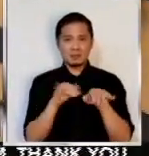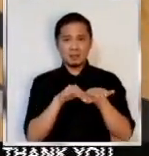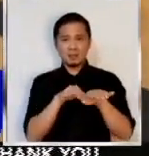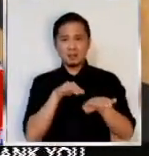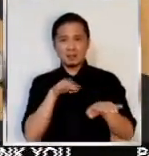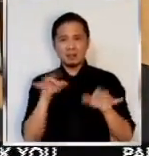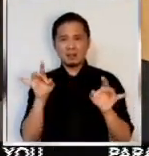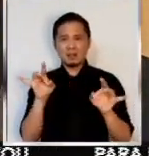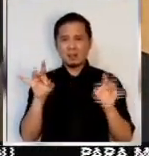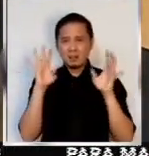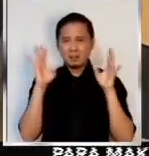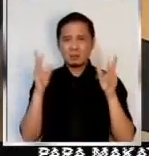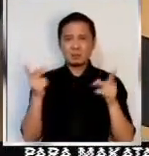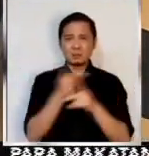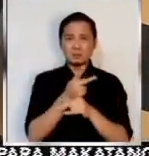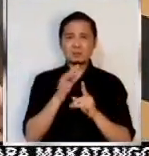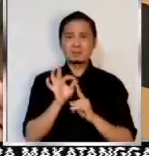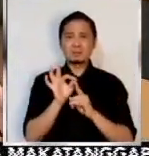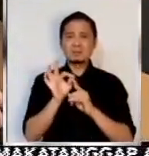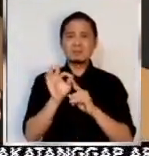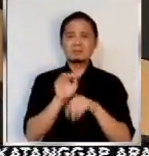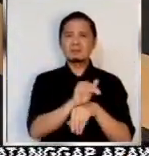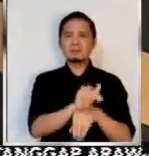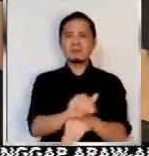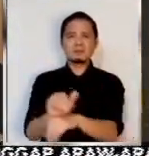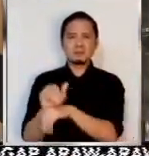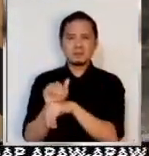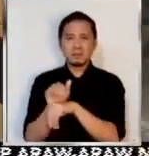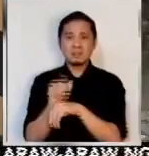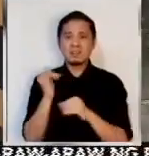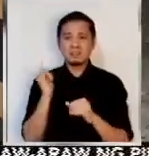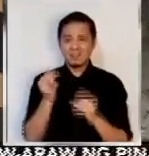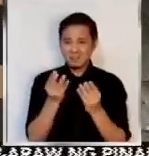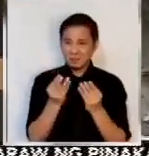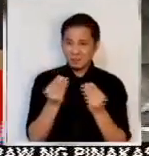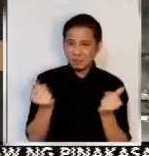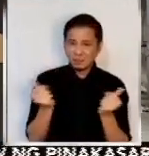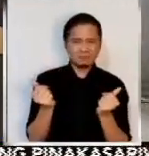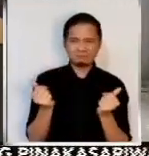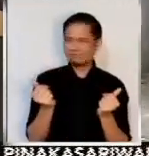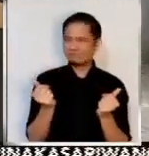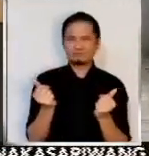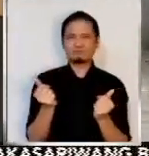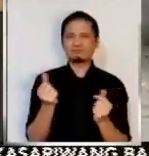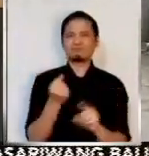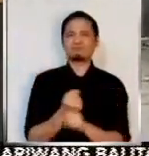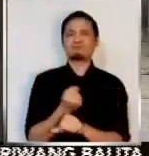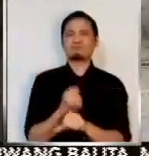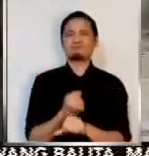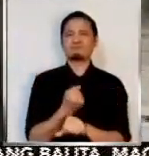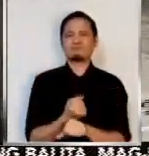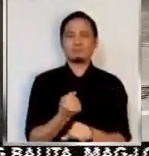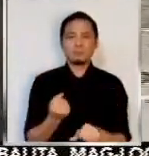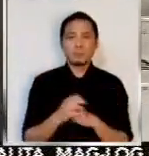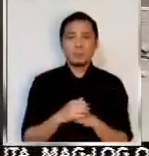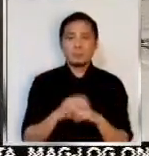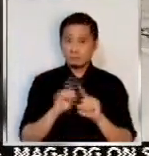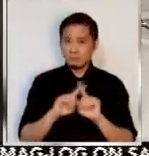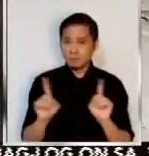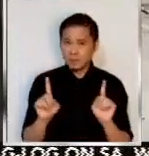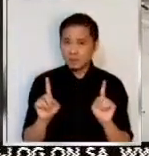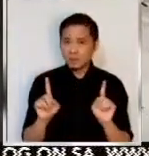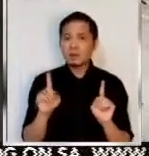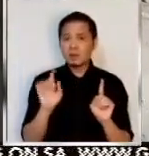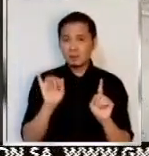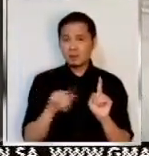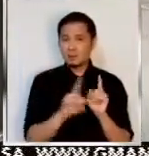gabi. Kaya naging solusyon, luwagan ang daan. Niluwagan nga, kaso naiwan naman ang mga poste ng kuryente sa